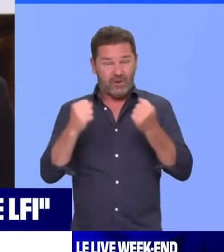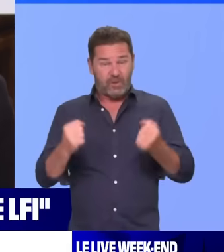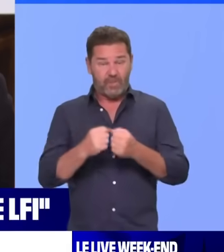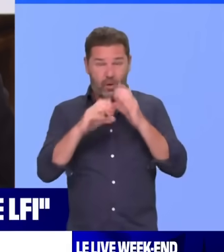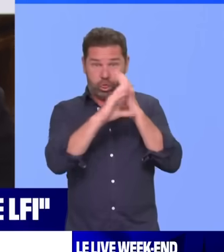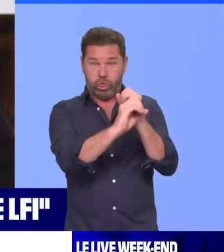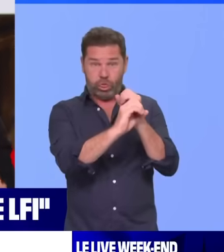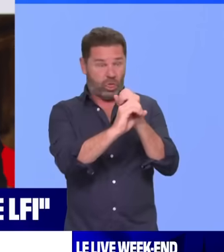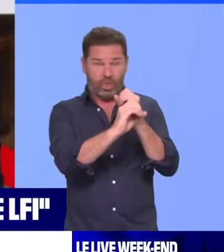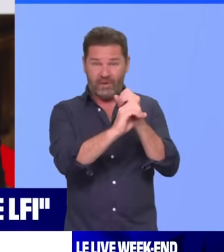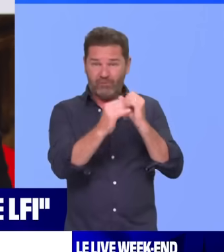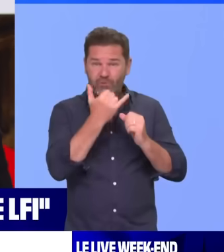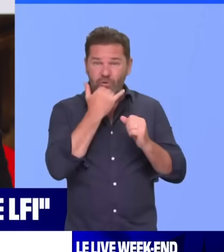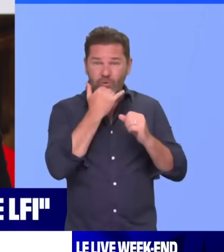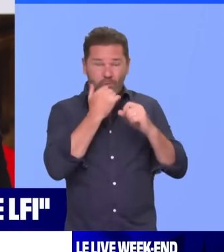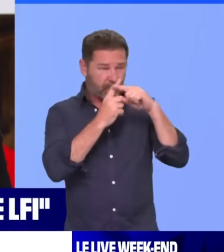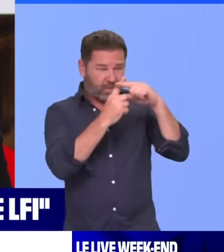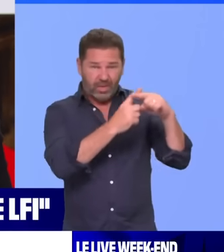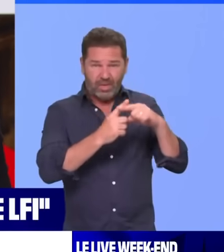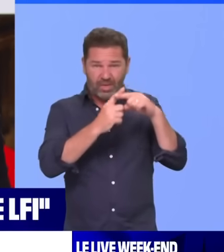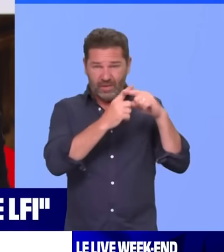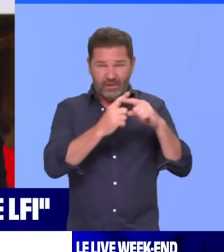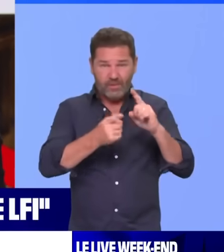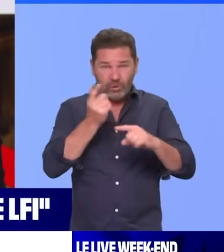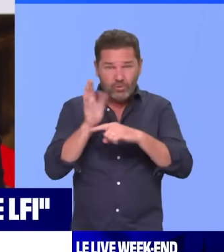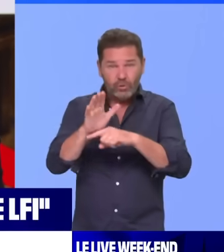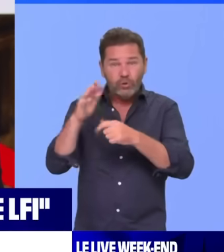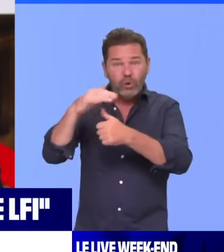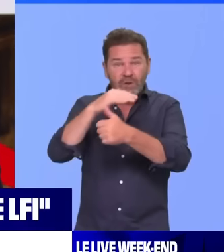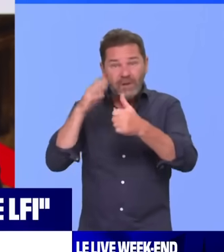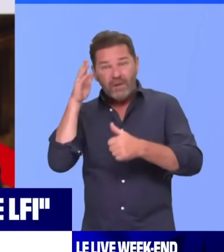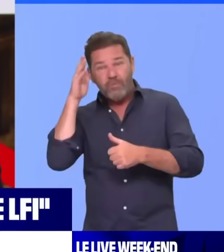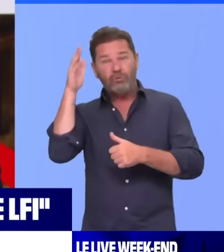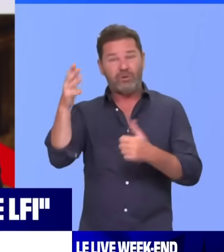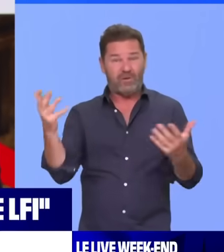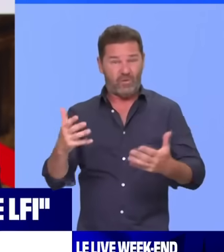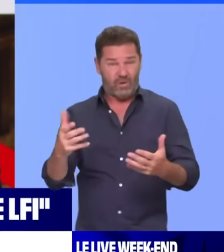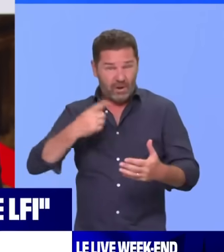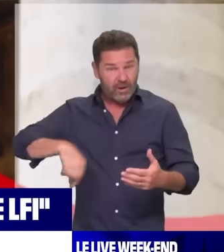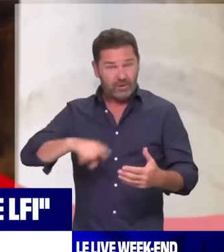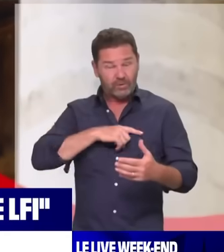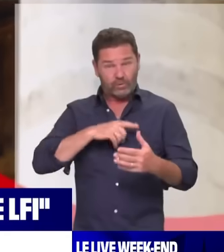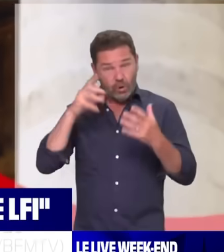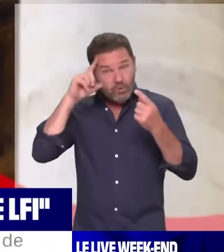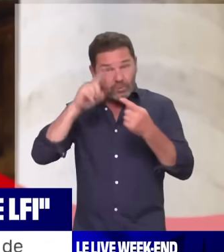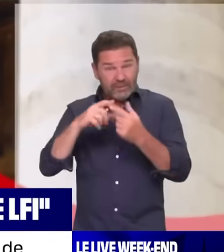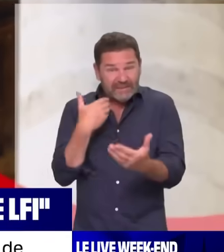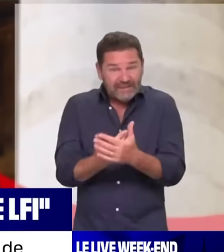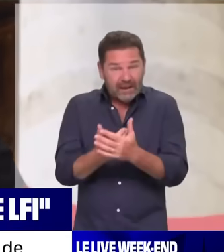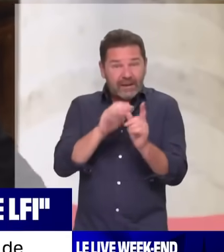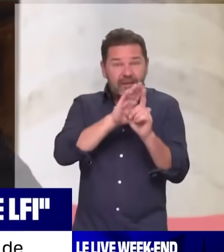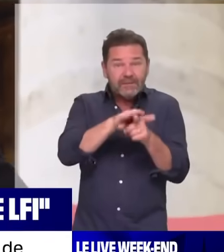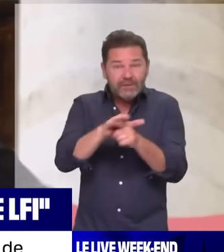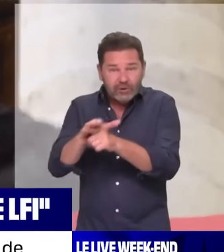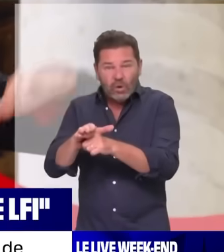l'antisémitisme et de manière plus générale le projet de société que l'on porte et le projet de société que l'on porte c'est justement de lutter contre toutes les formes de division